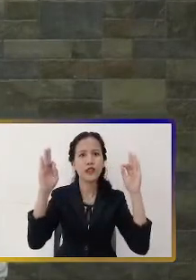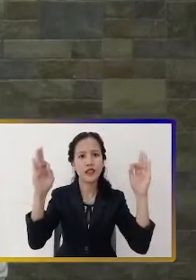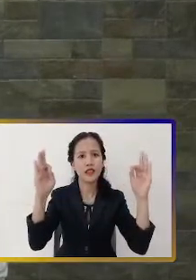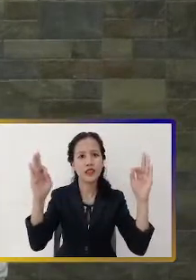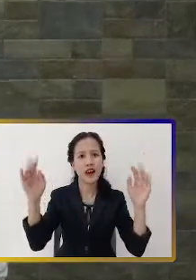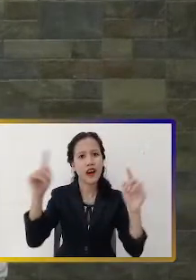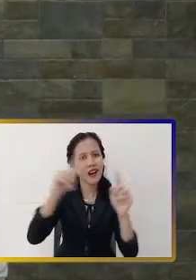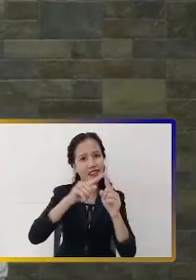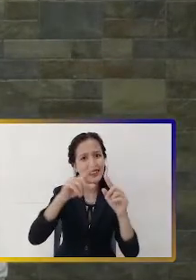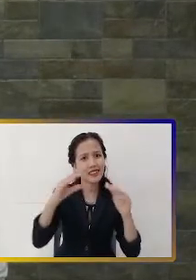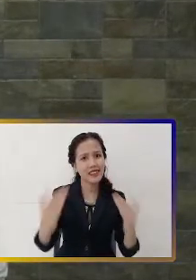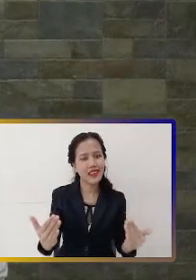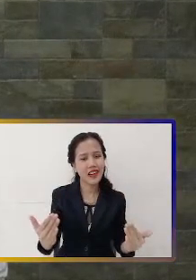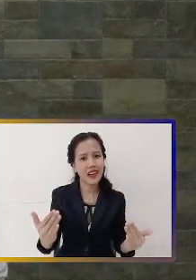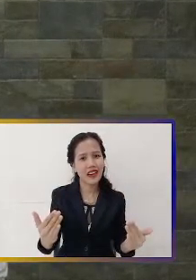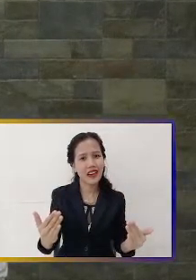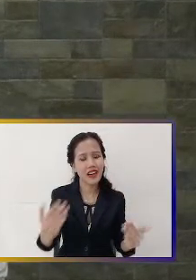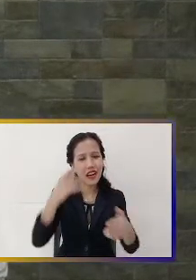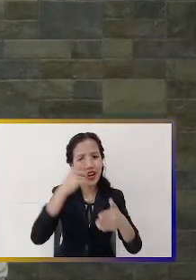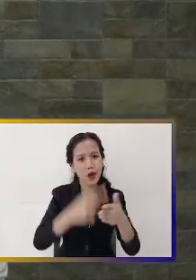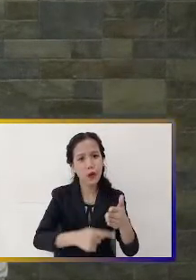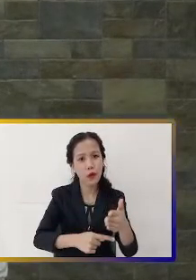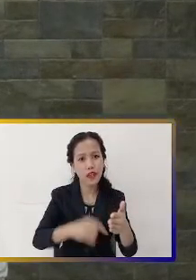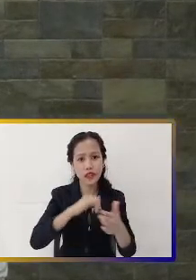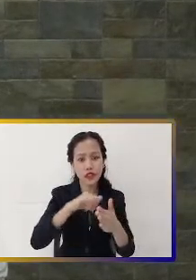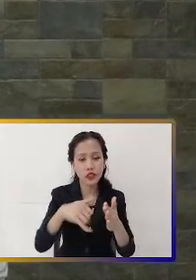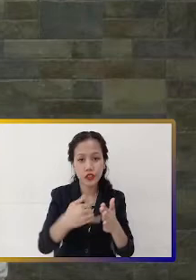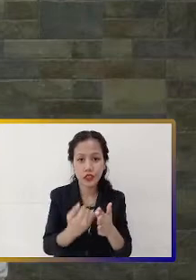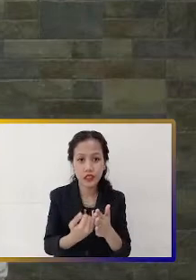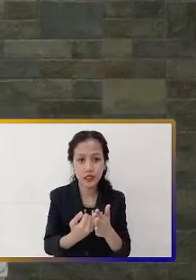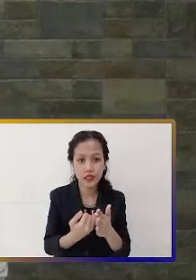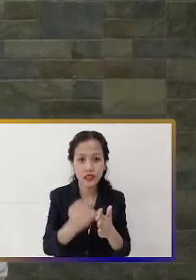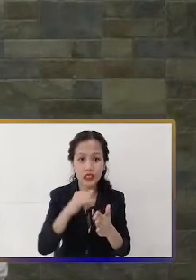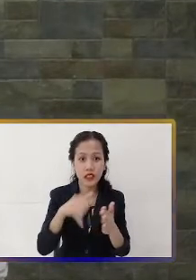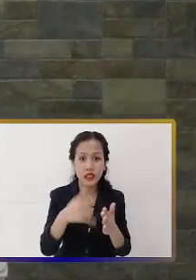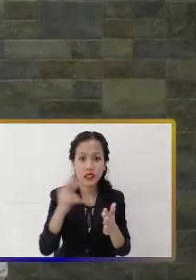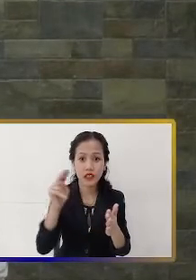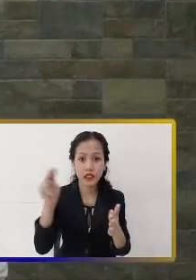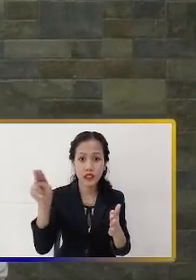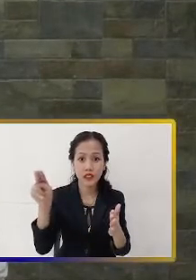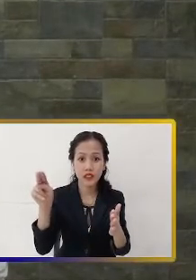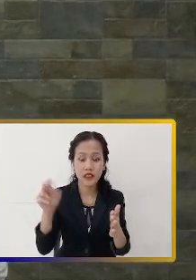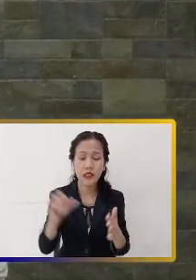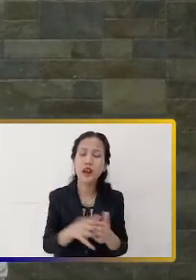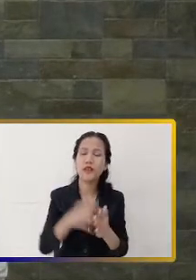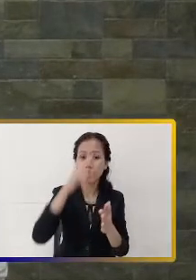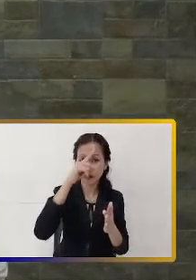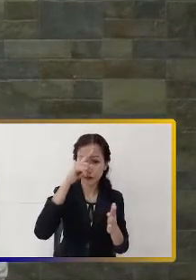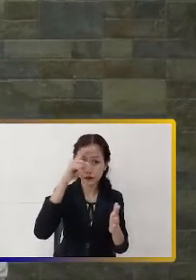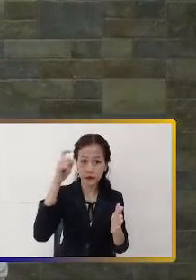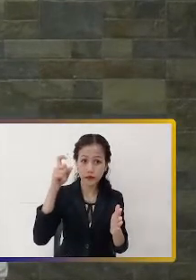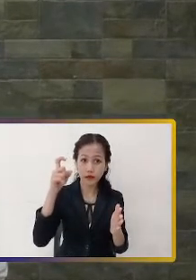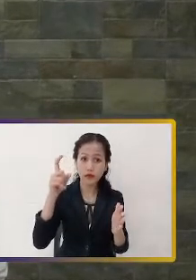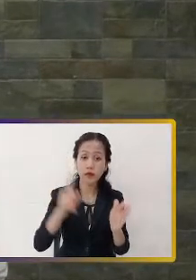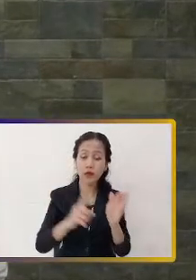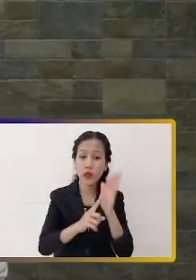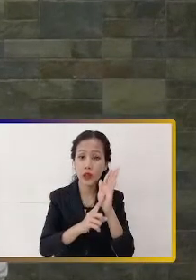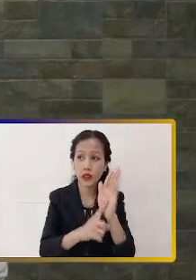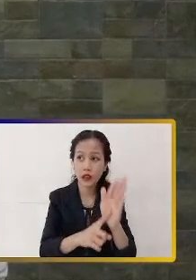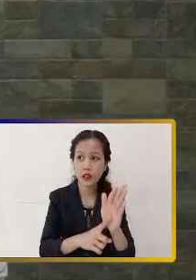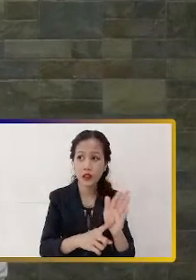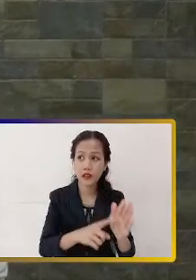ngayon. Ano lamang ho ang puhunan? Kasi ang nakadisplay lamang na pangbenta niya,